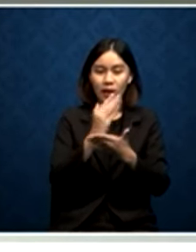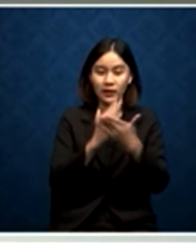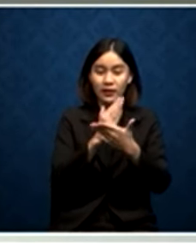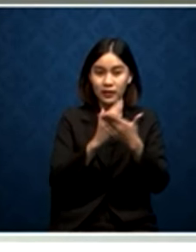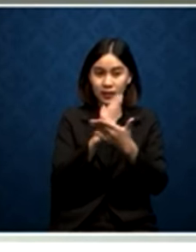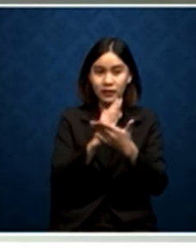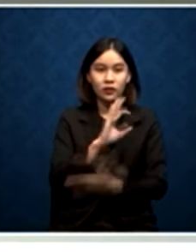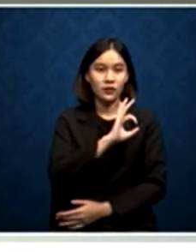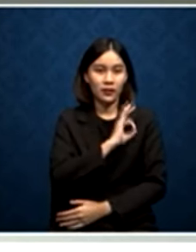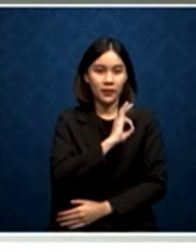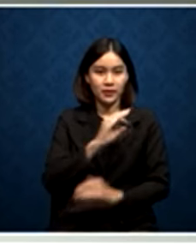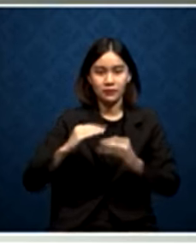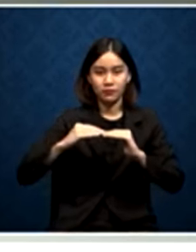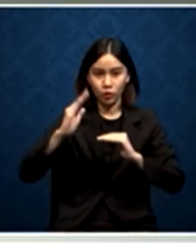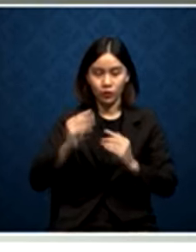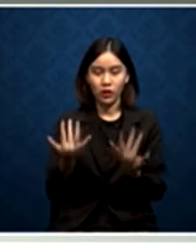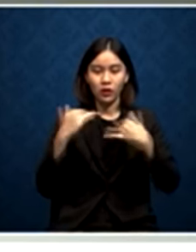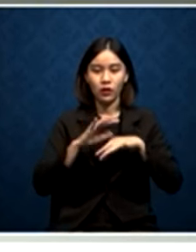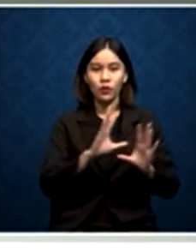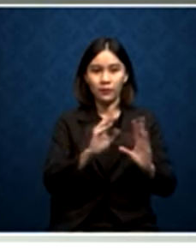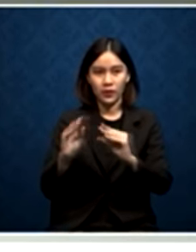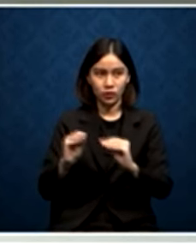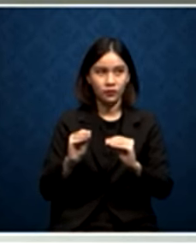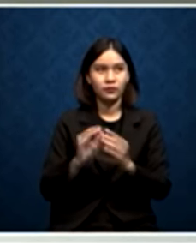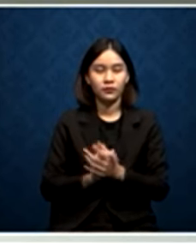จำนวนสมาชิกที่มาประชุม